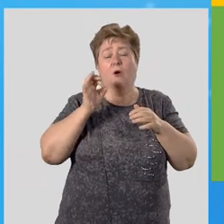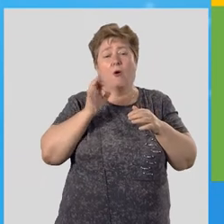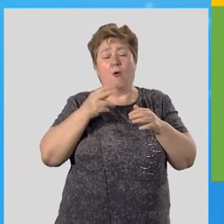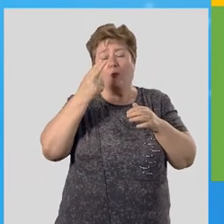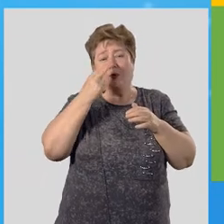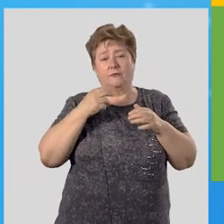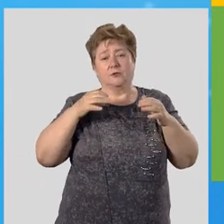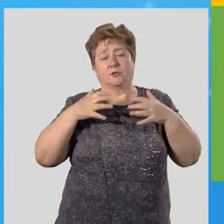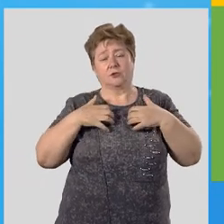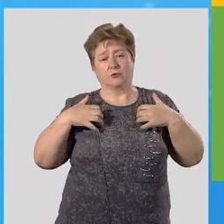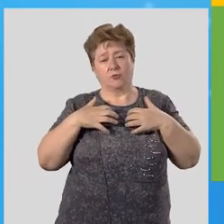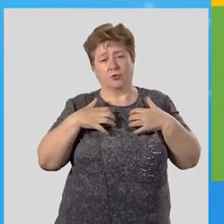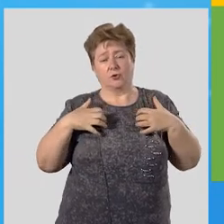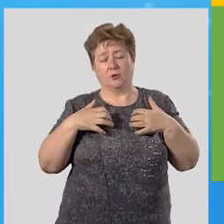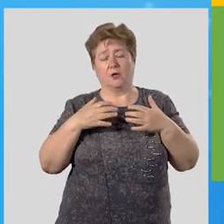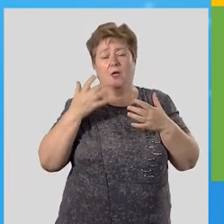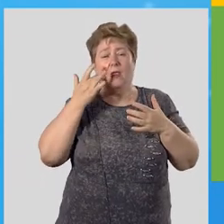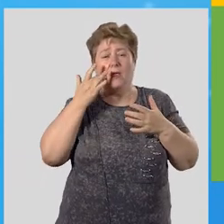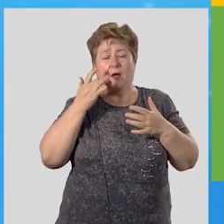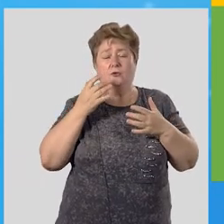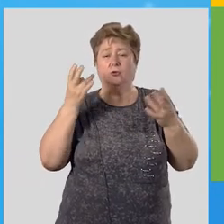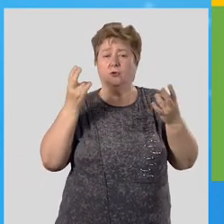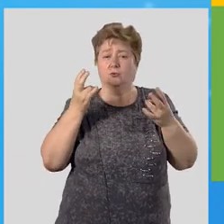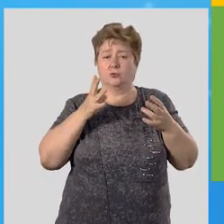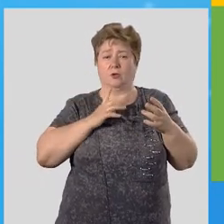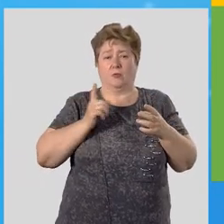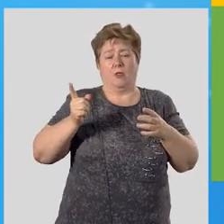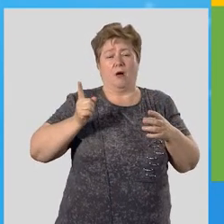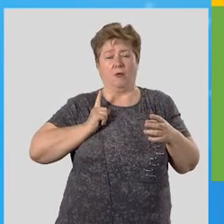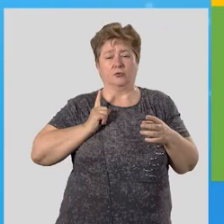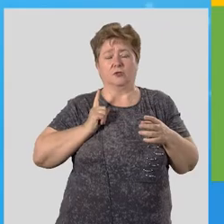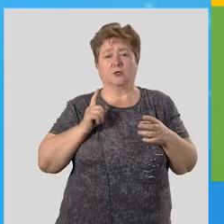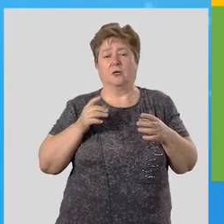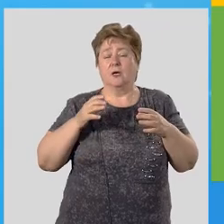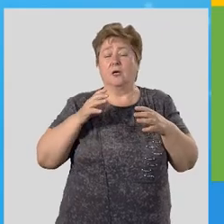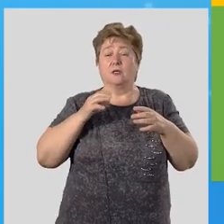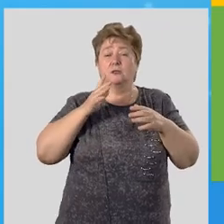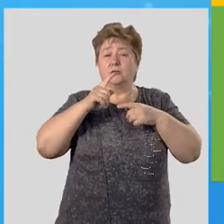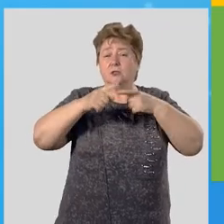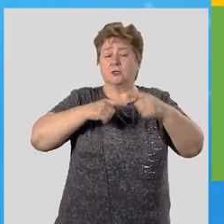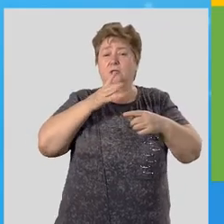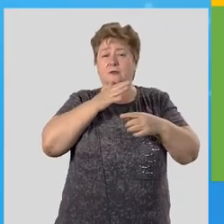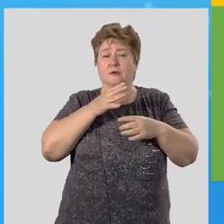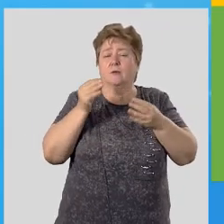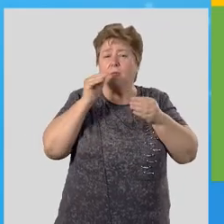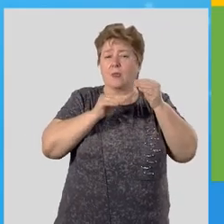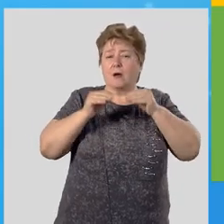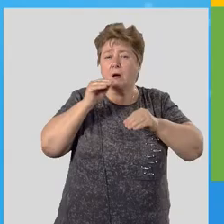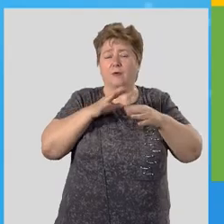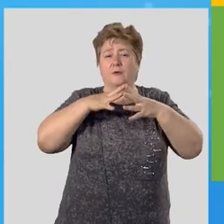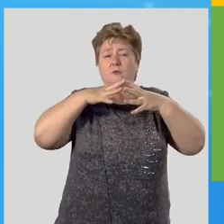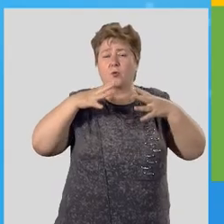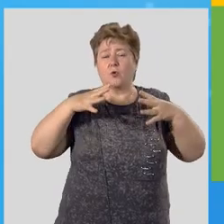повадках животных, на которых приходилось охотиться. Со временем накапливалось